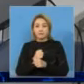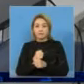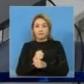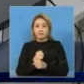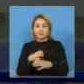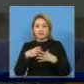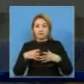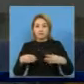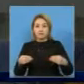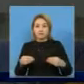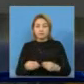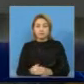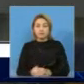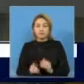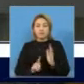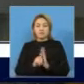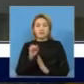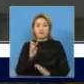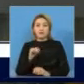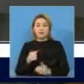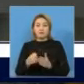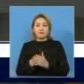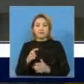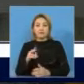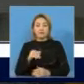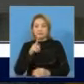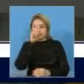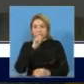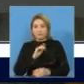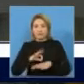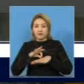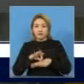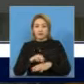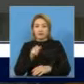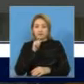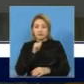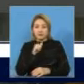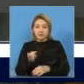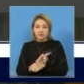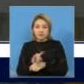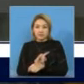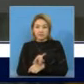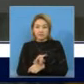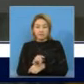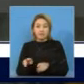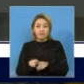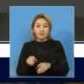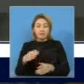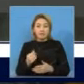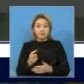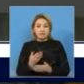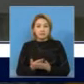на весну. Начиная с марта, с апреля месяца, мы проводим исследования грызунов, клещей, объектов внешней